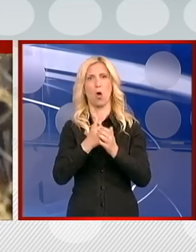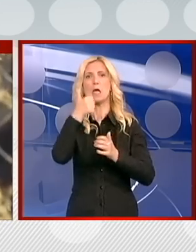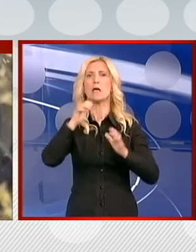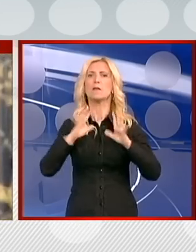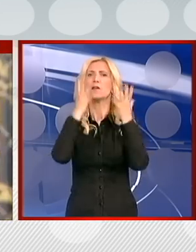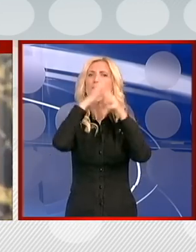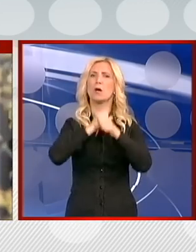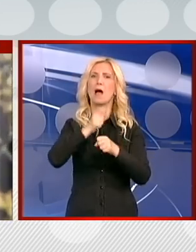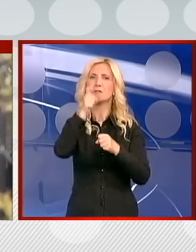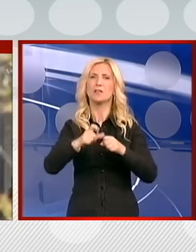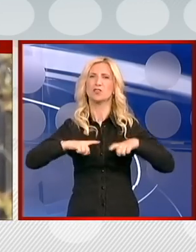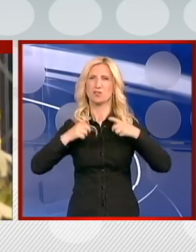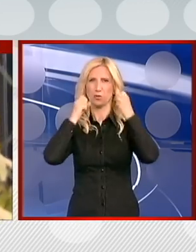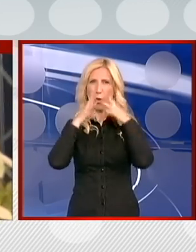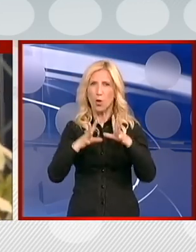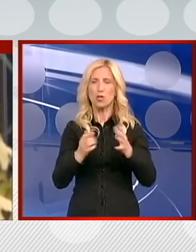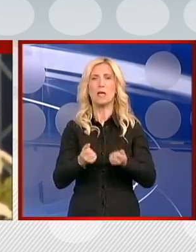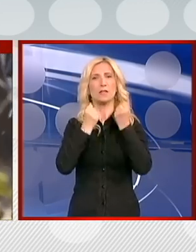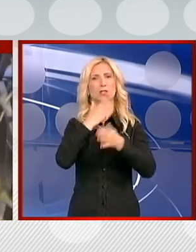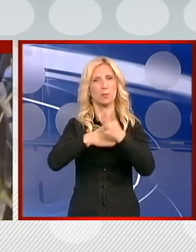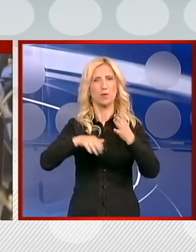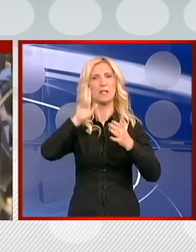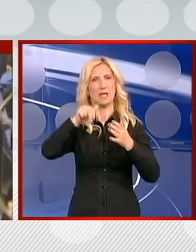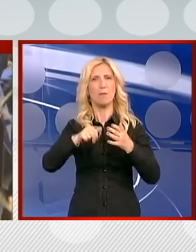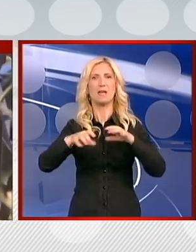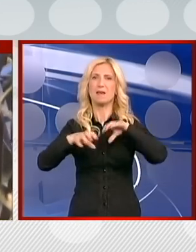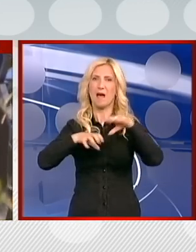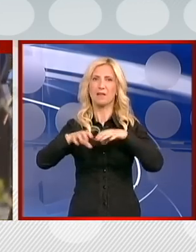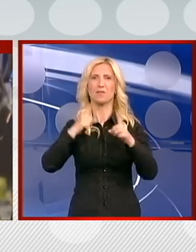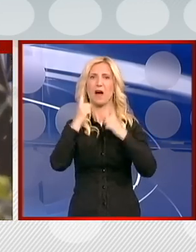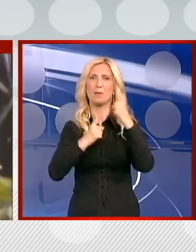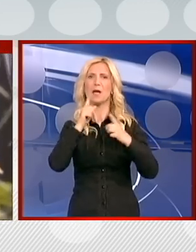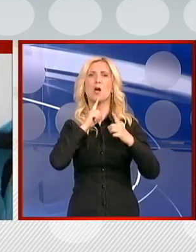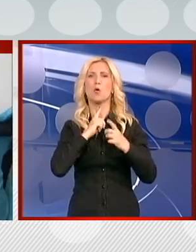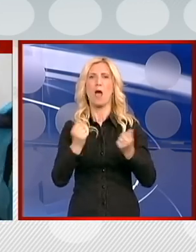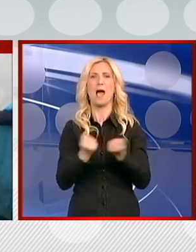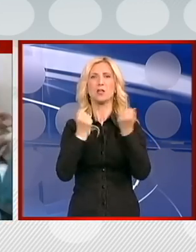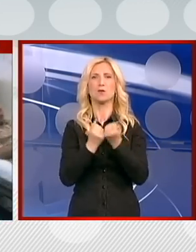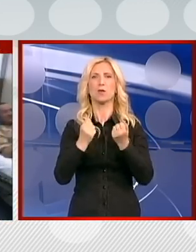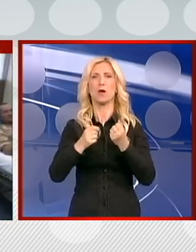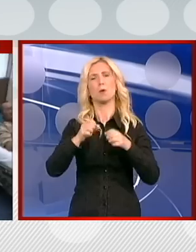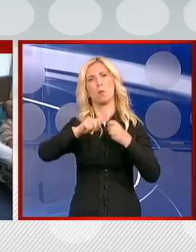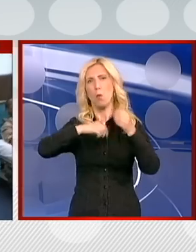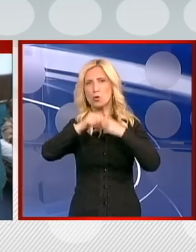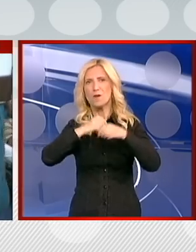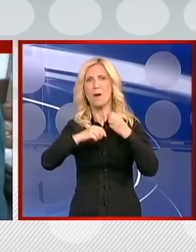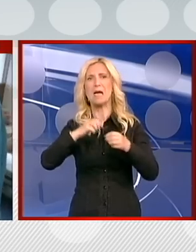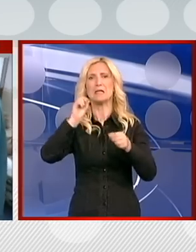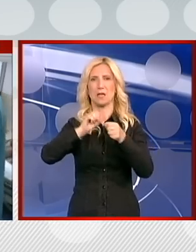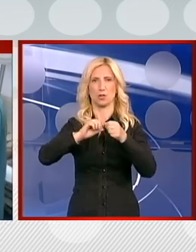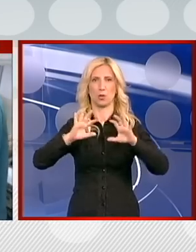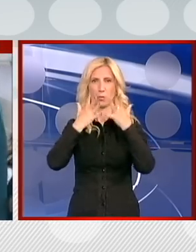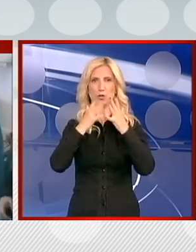Jedan vatrogasac je životno ugrožen, a teške povrede zadobio je i radnik fabrike koji je angažovan na poslovima zaštite od